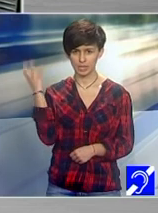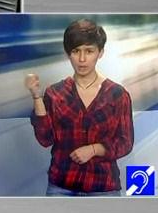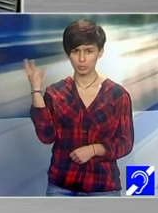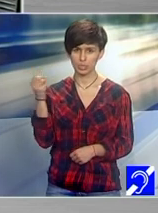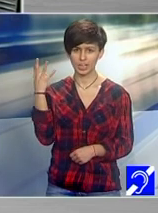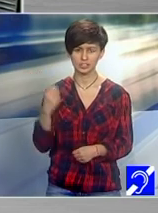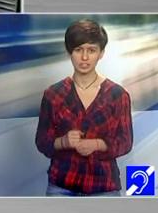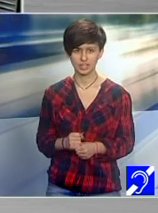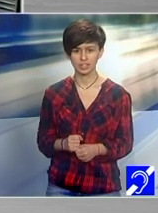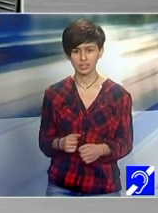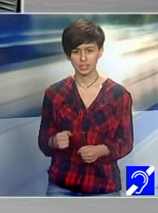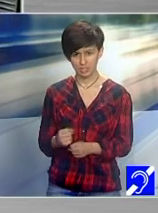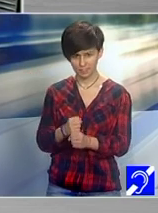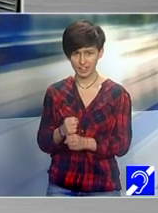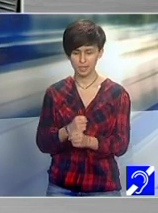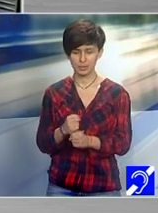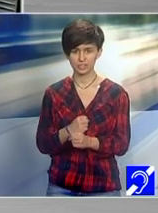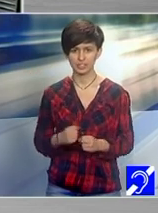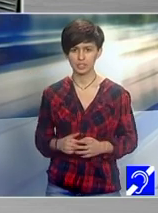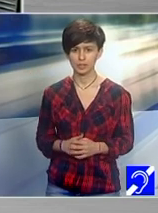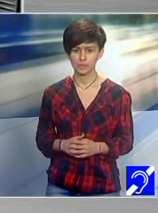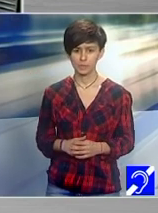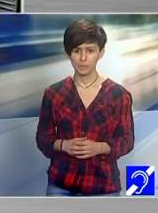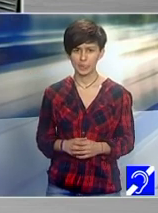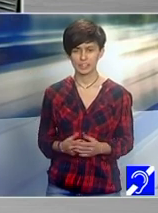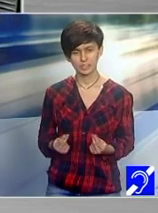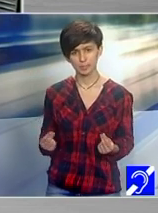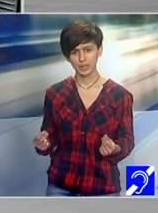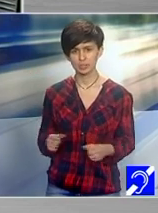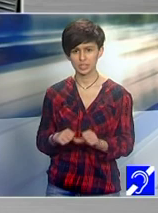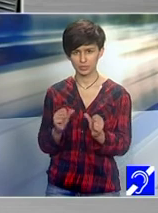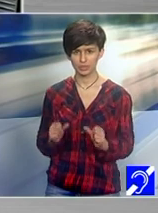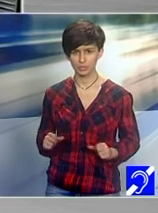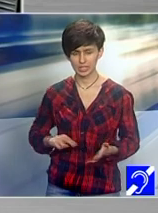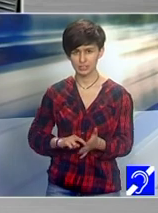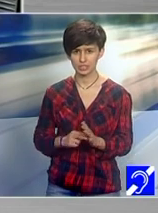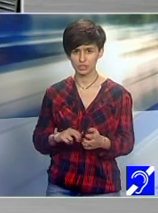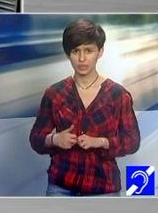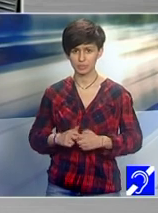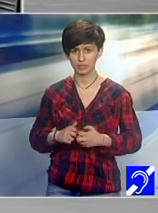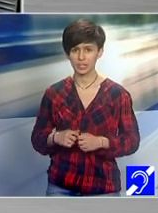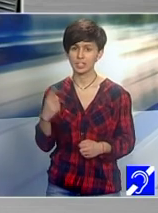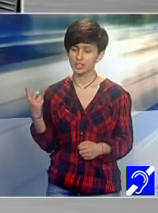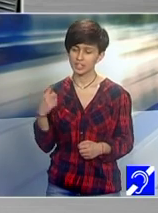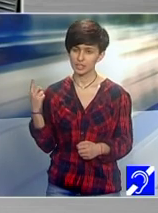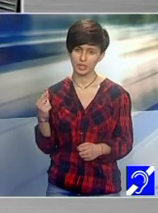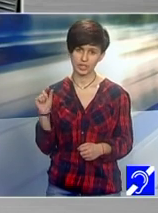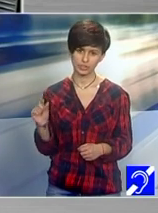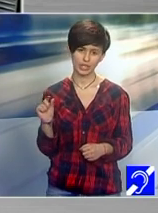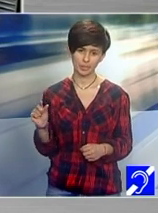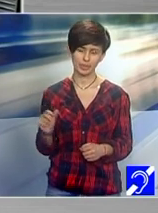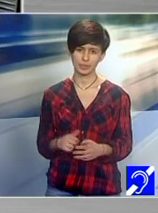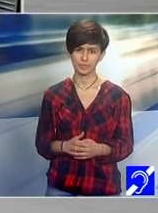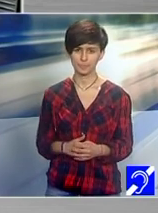ai pe feluri de a-ți rezolva problema. Într-un oraș mic unde locuiesc cetățeni români, cu cetățenii